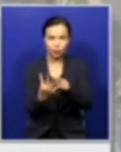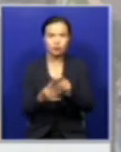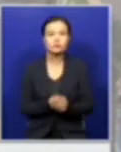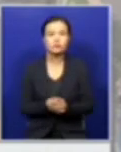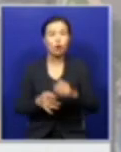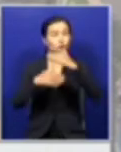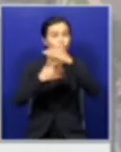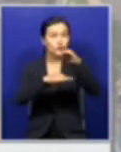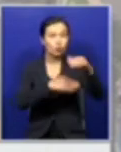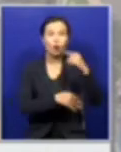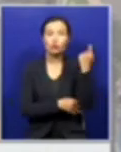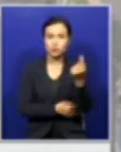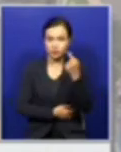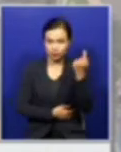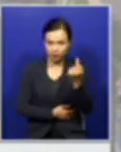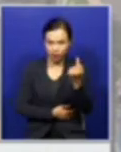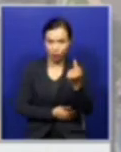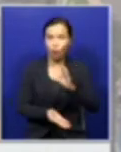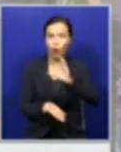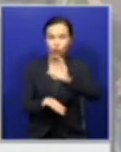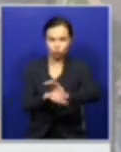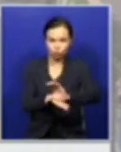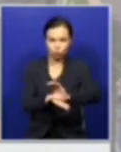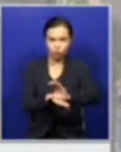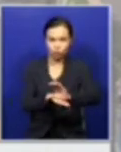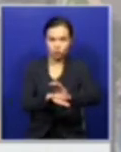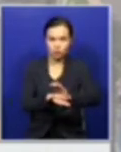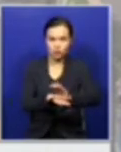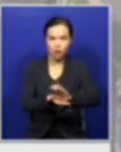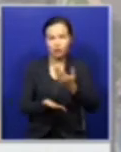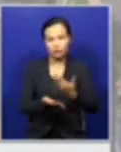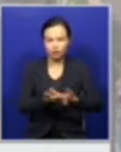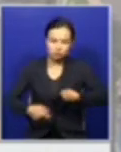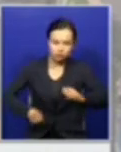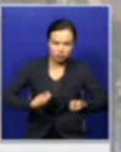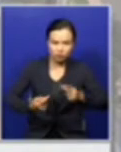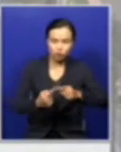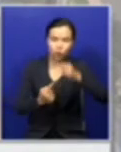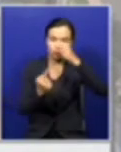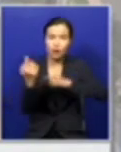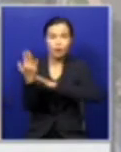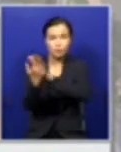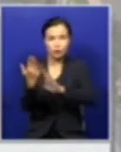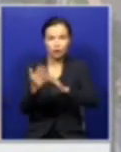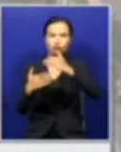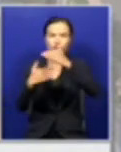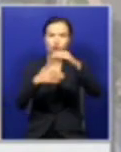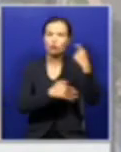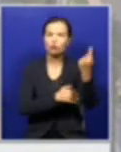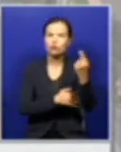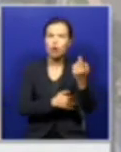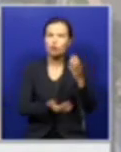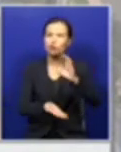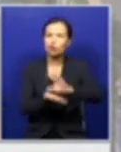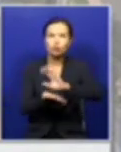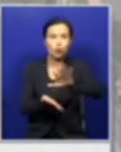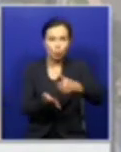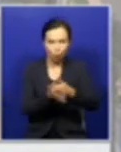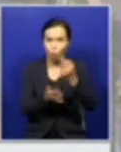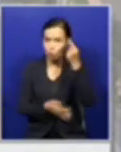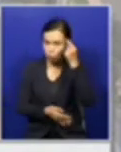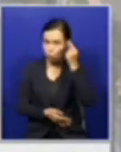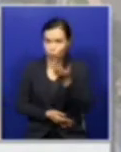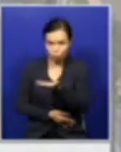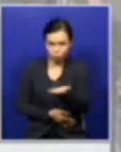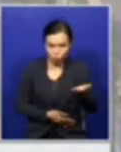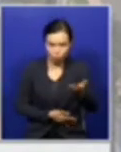งออกการท่องเที่ยวการลงทุนการบริโภคภายในจะไม่ต้องพูดถึงการส่งออกการท่องเที่ยวการลงทุนทุกท่านรู้นะคะการ